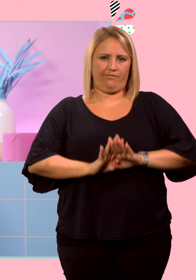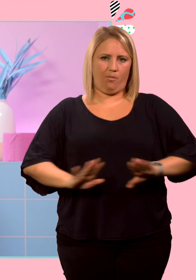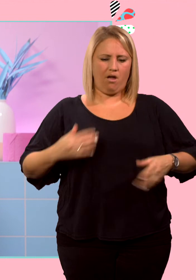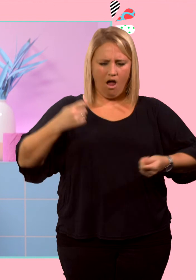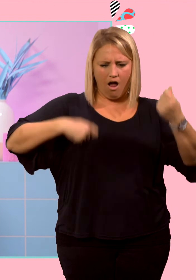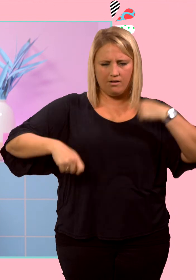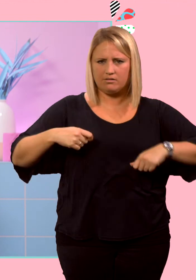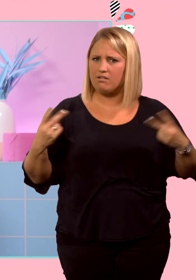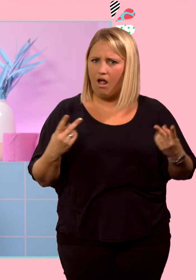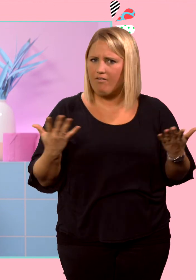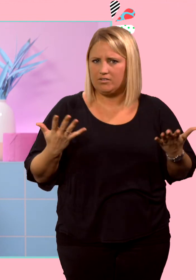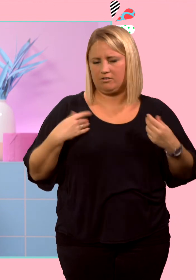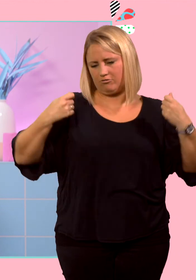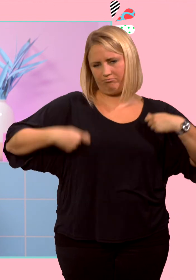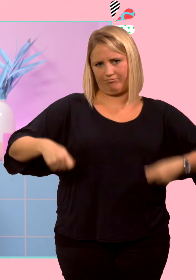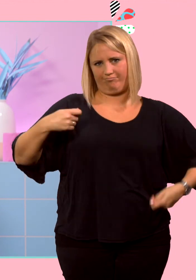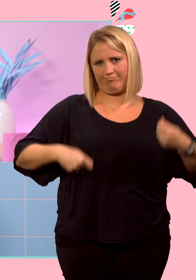kann, was ich möchte,